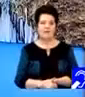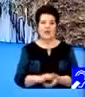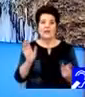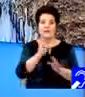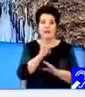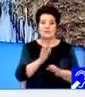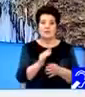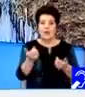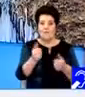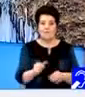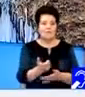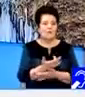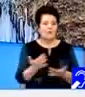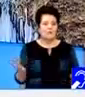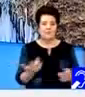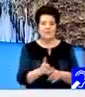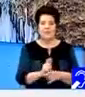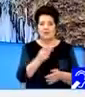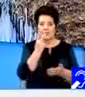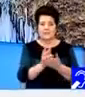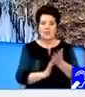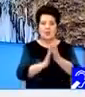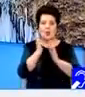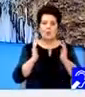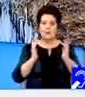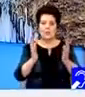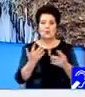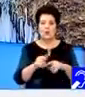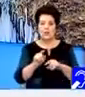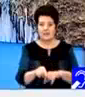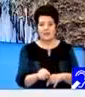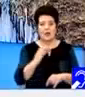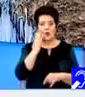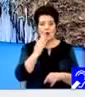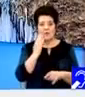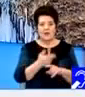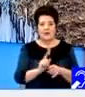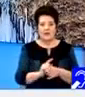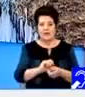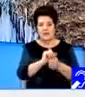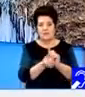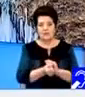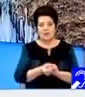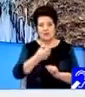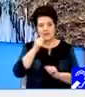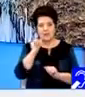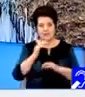Natura poate lua forme uluitoare. Dovada se află într-o pădure din România, în comuna Vârșag. Gerul a transformat cascada